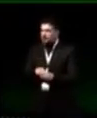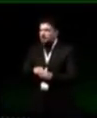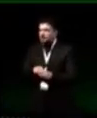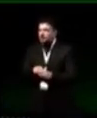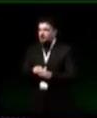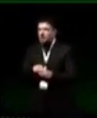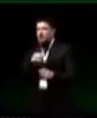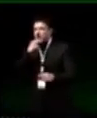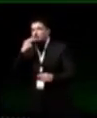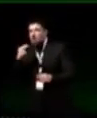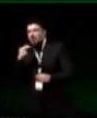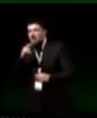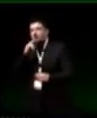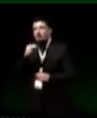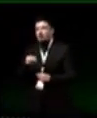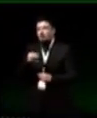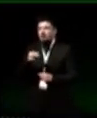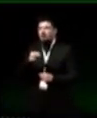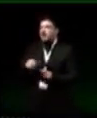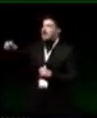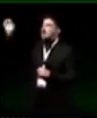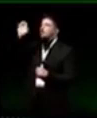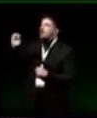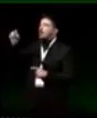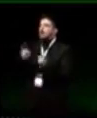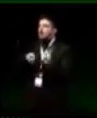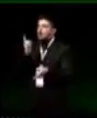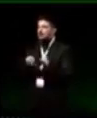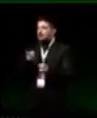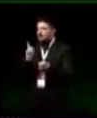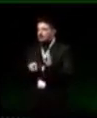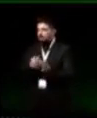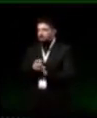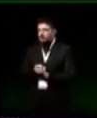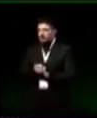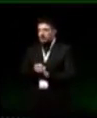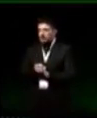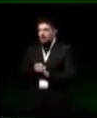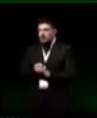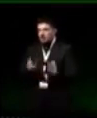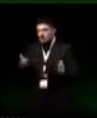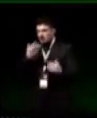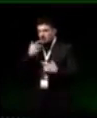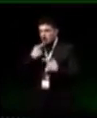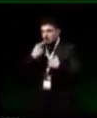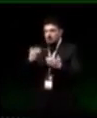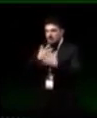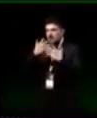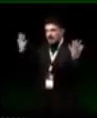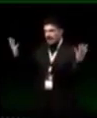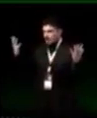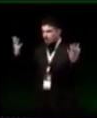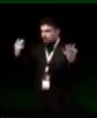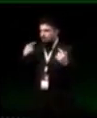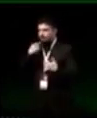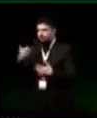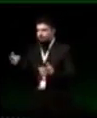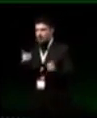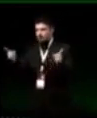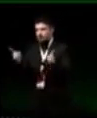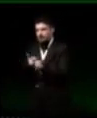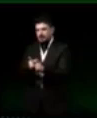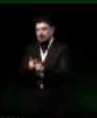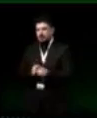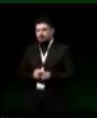un nome e un cognome: Europa politica. Cerco di essere molto chiaro ed esplicito, anche breve se mi